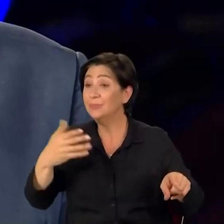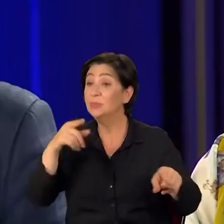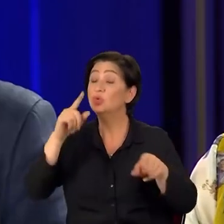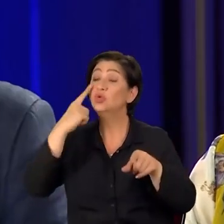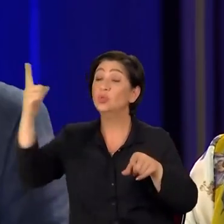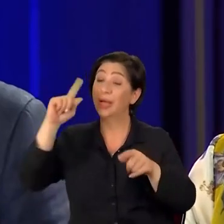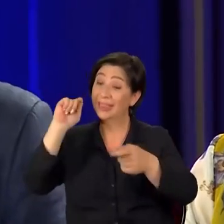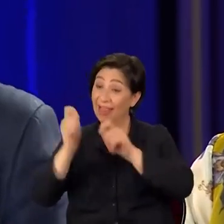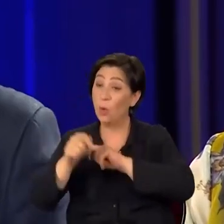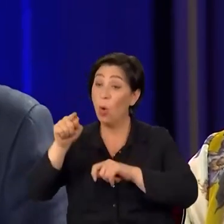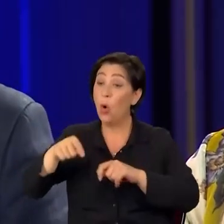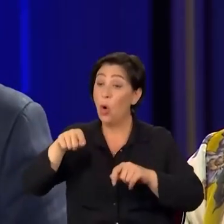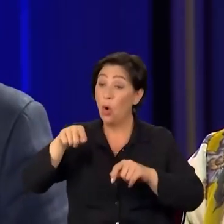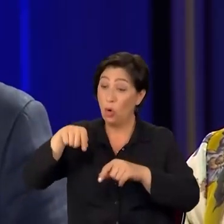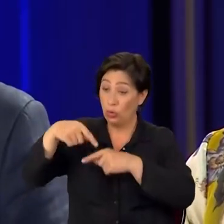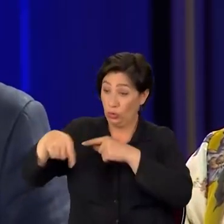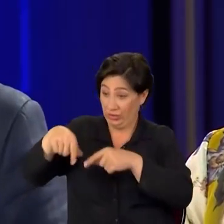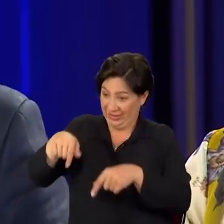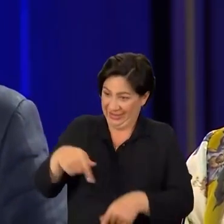Devrimi ve o kuşağın yaşadığı,